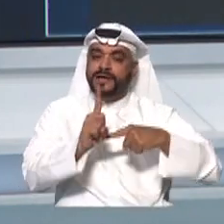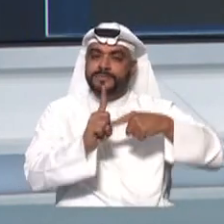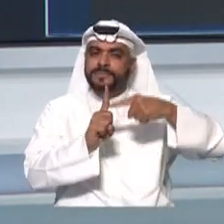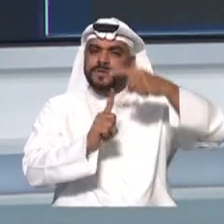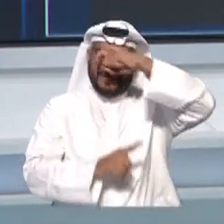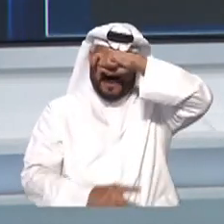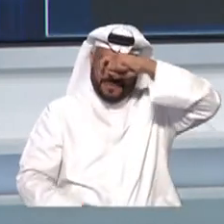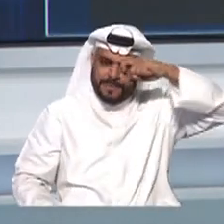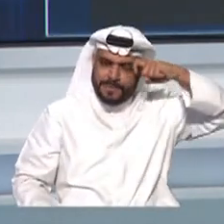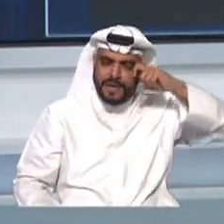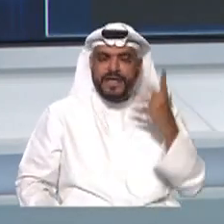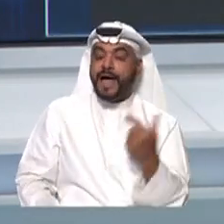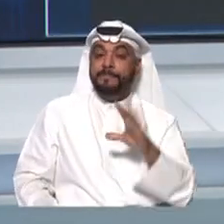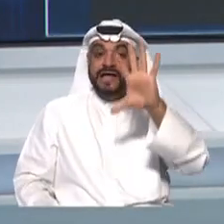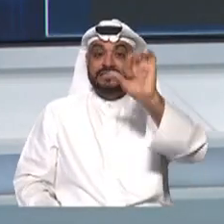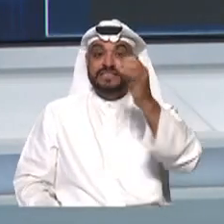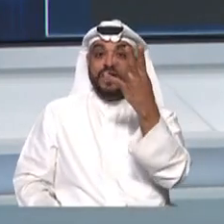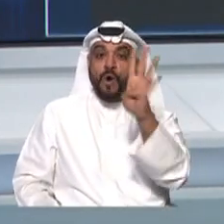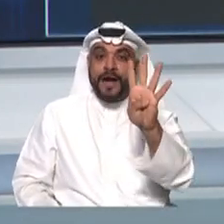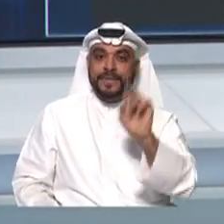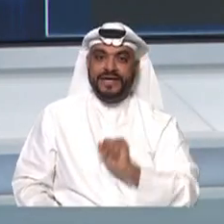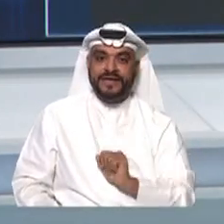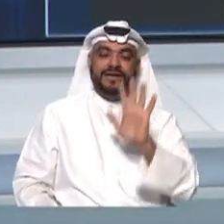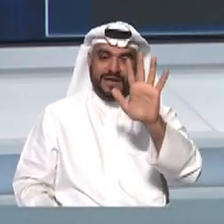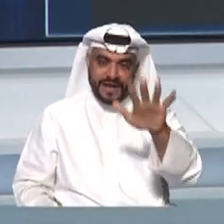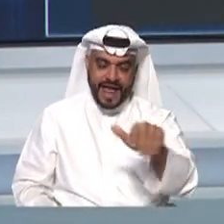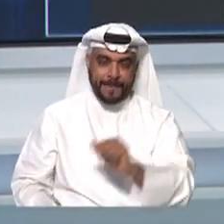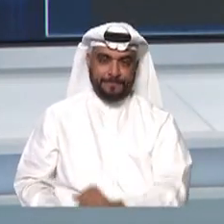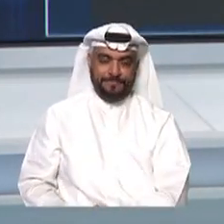غربية سرعتها ما بين 12 إلى 35 كيلومتر بالساعة.